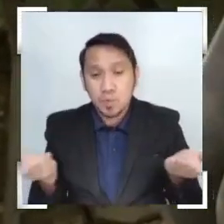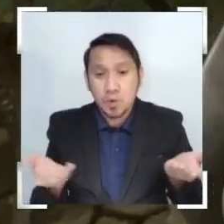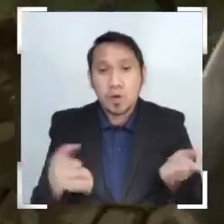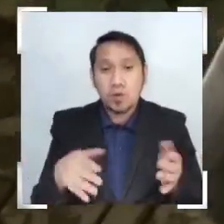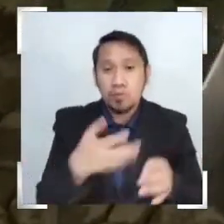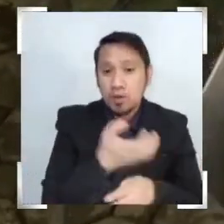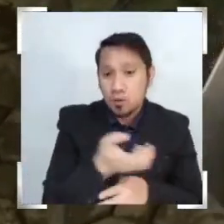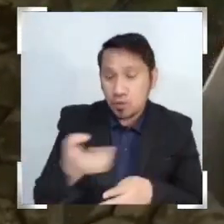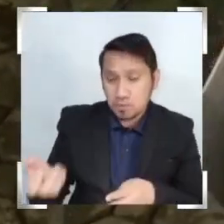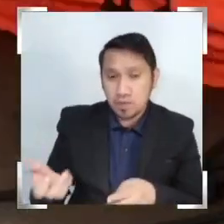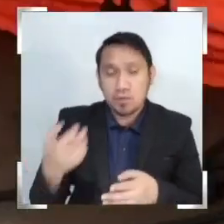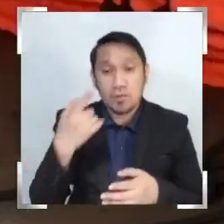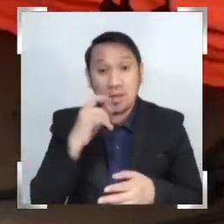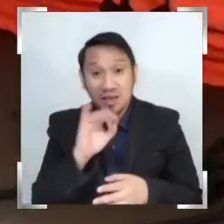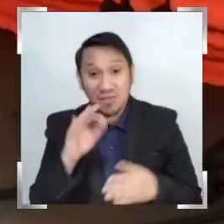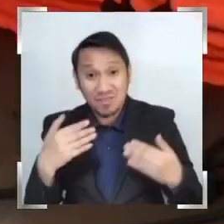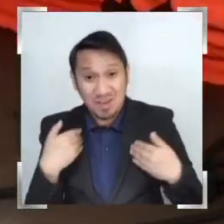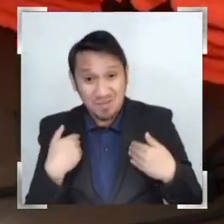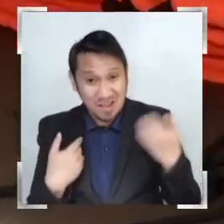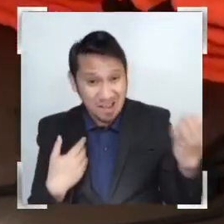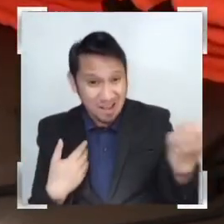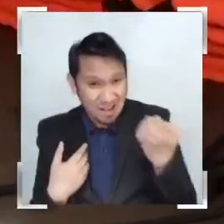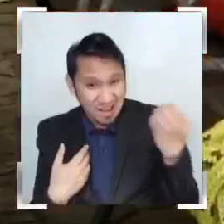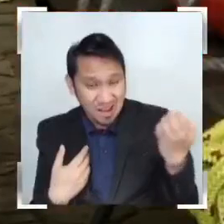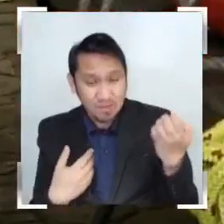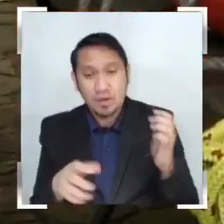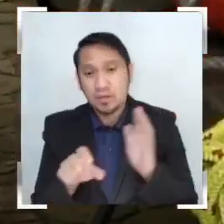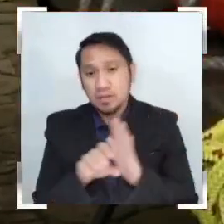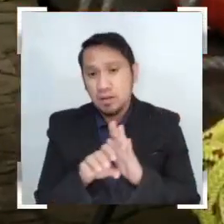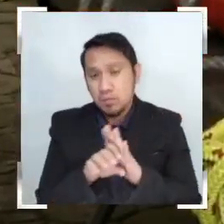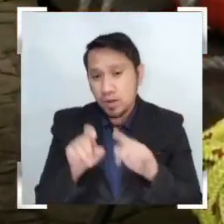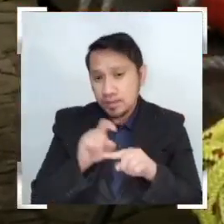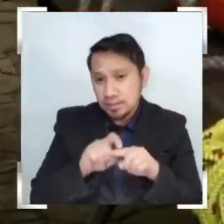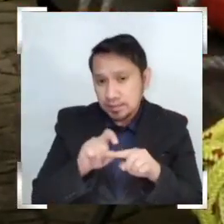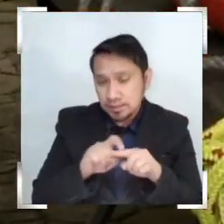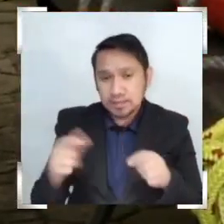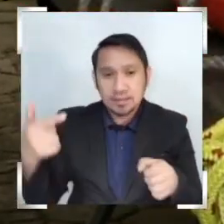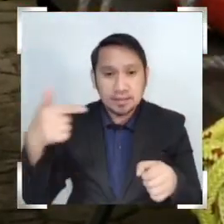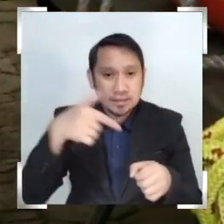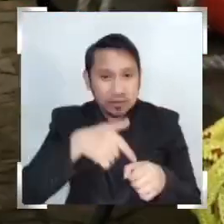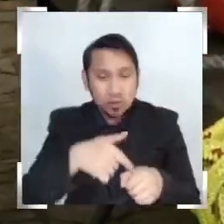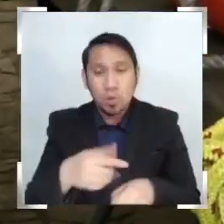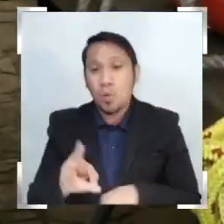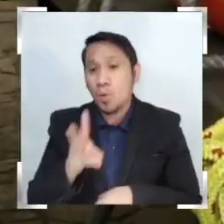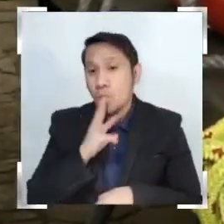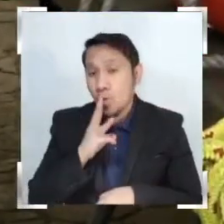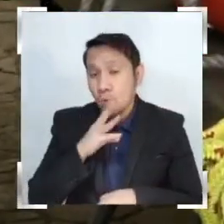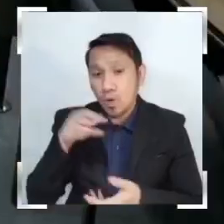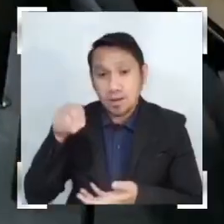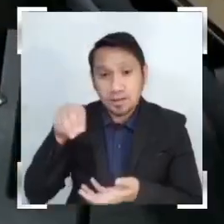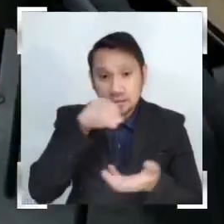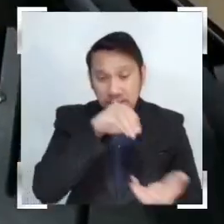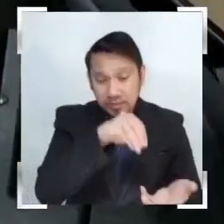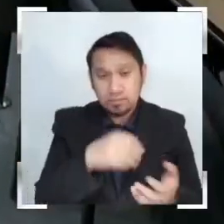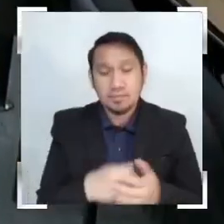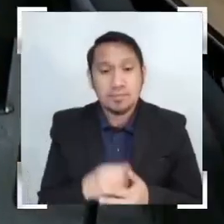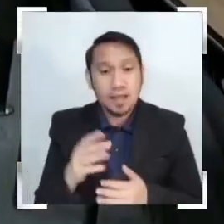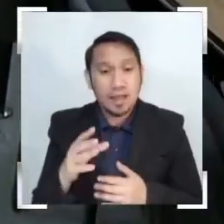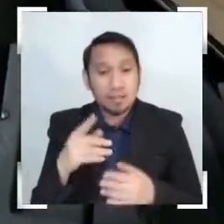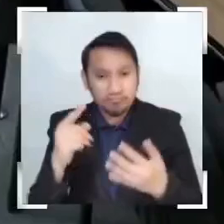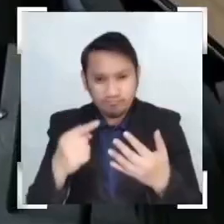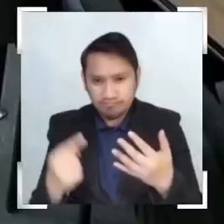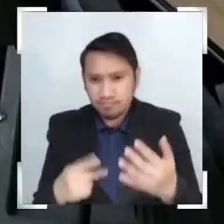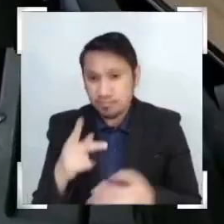any eventuality like generator sets, gasoline, potable water, food packs, and first aid kits. Pinulong na